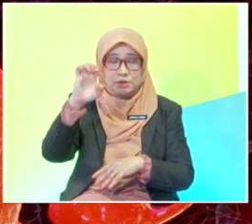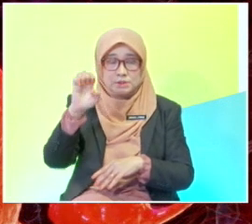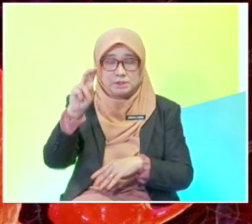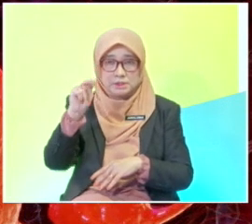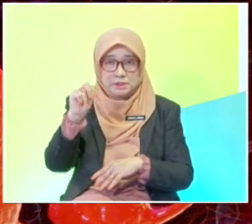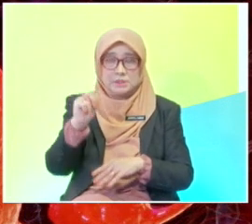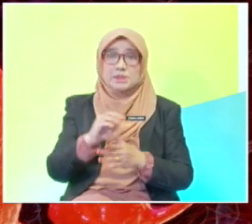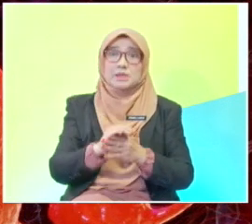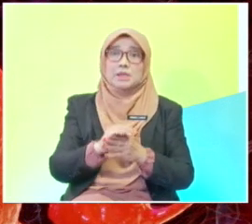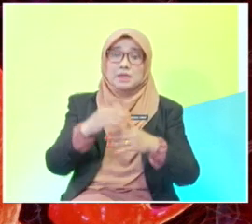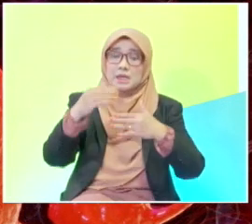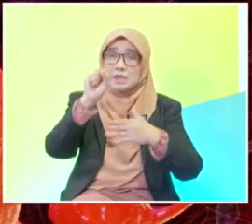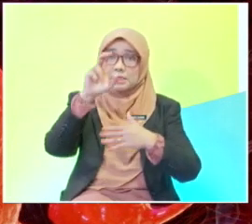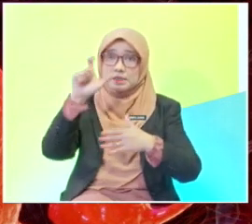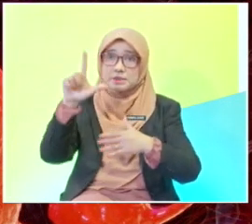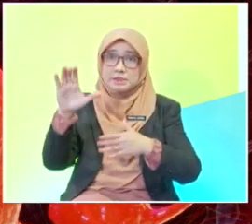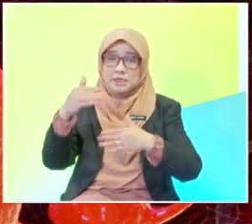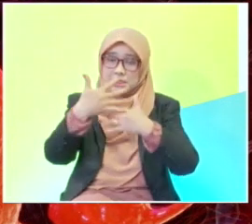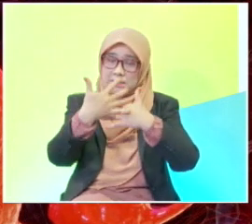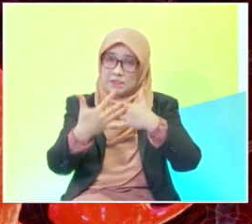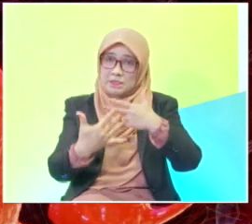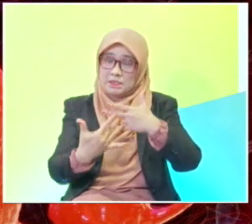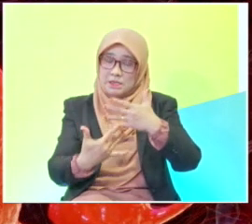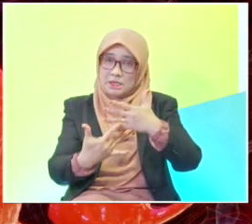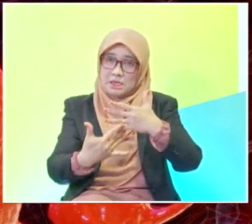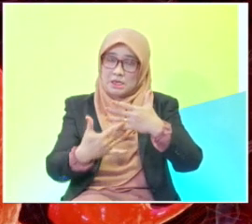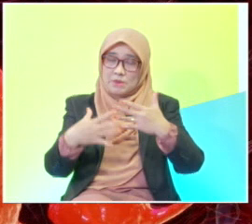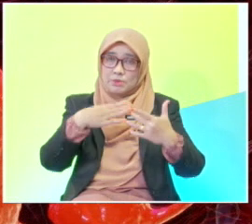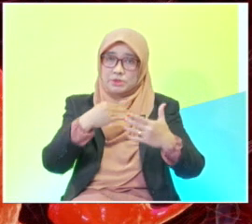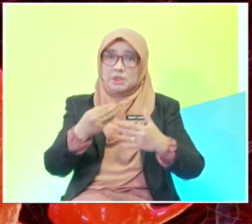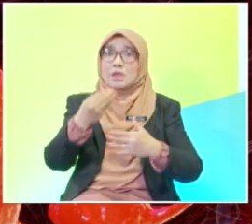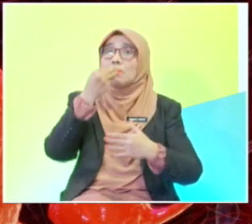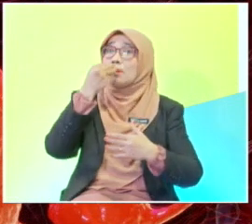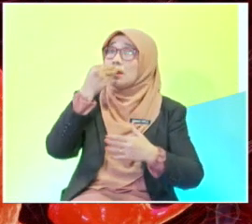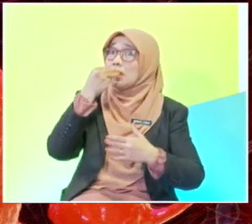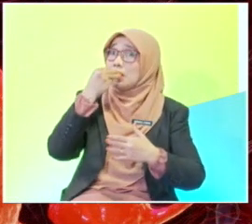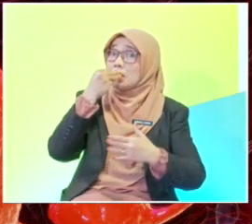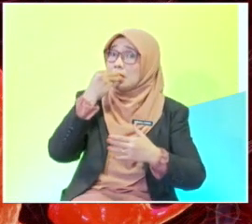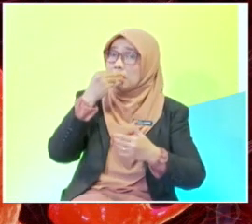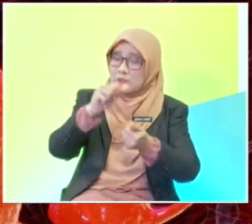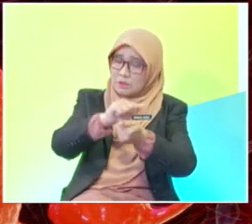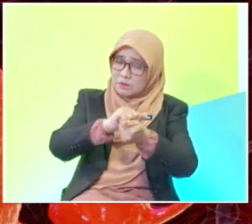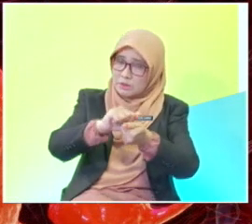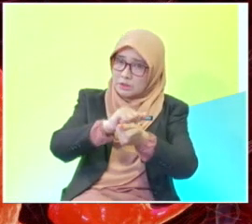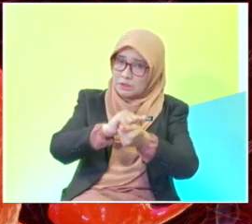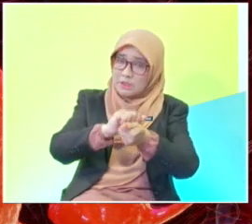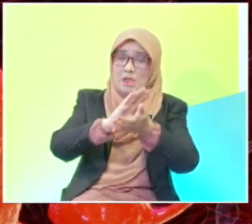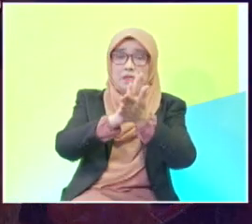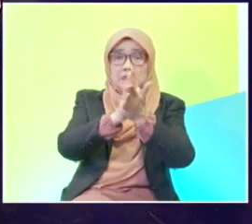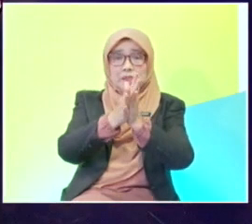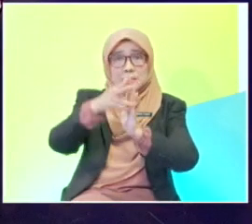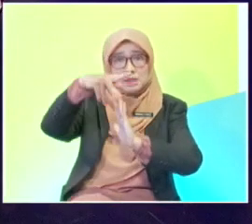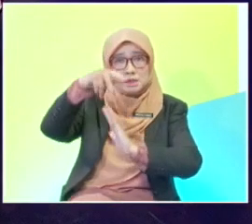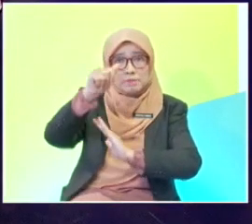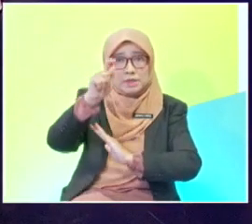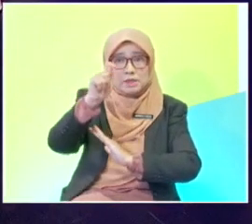akan menelan dan mencernakan dan maka patogen dapat dihapuskan. Okey, jadi badan kita terhindar